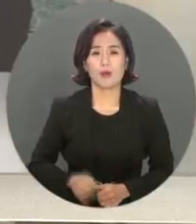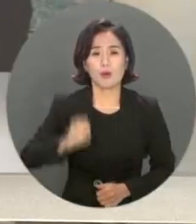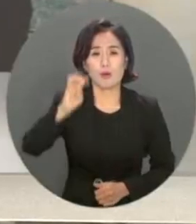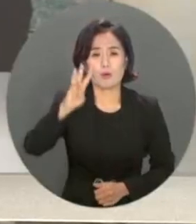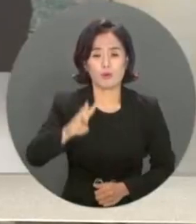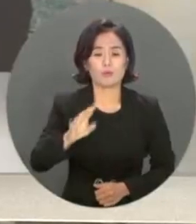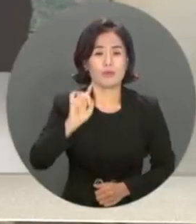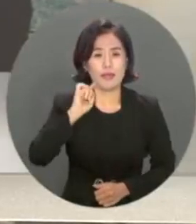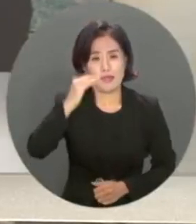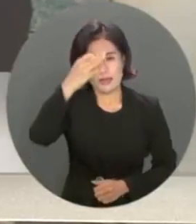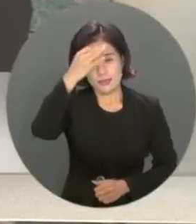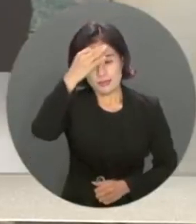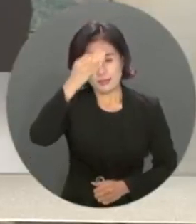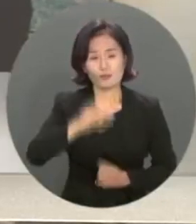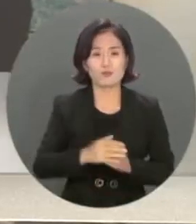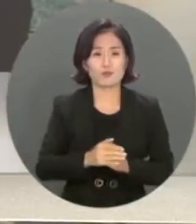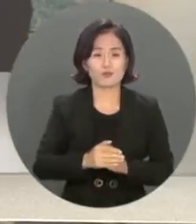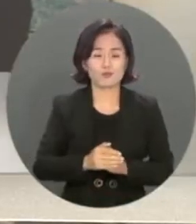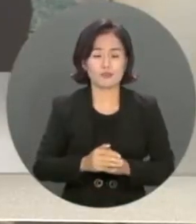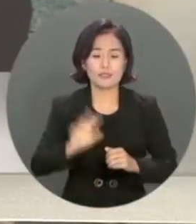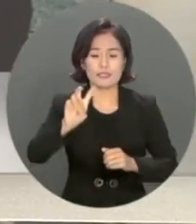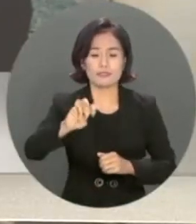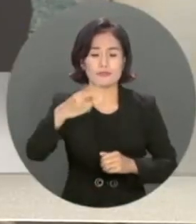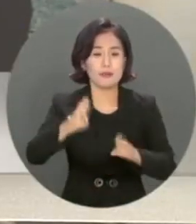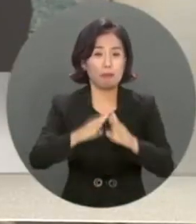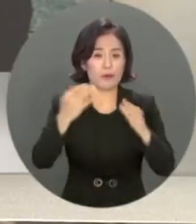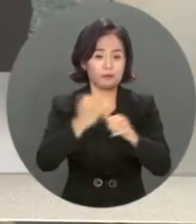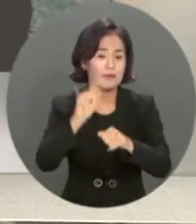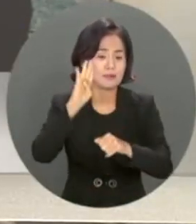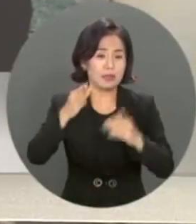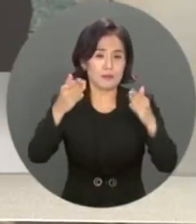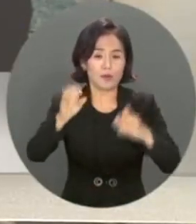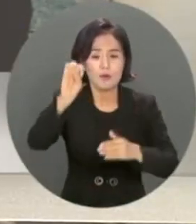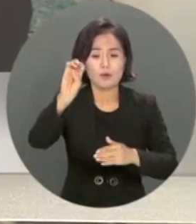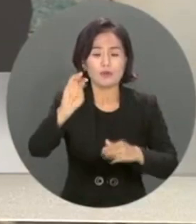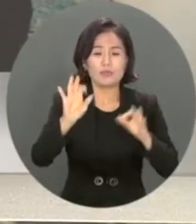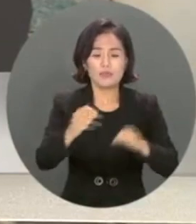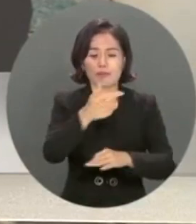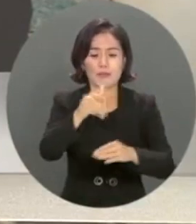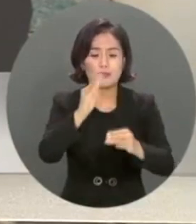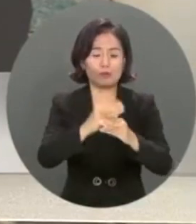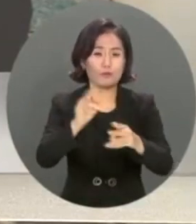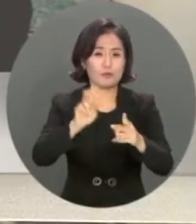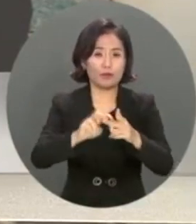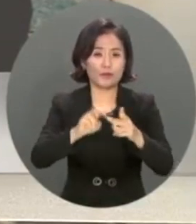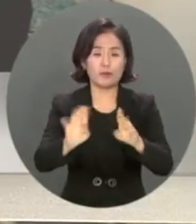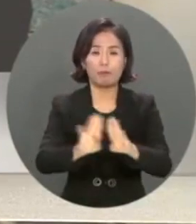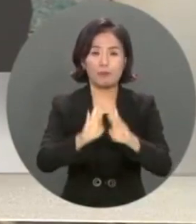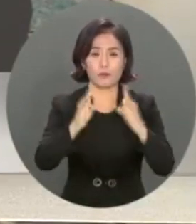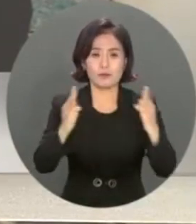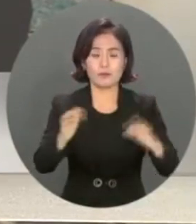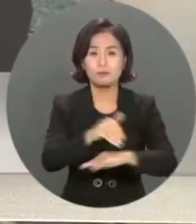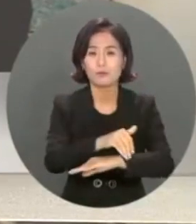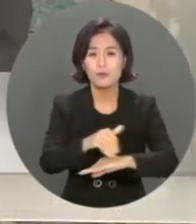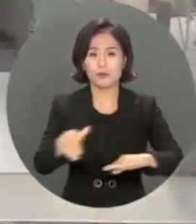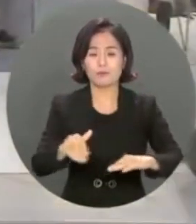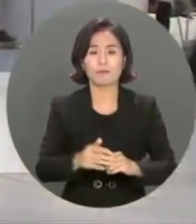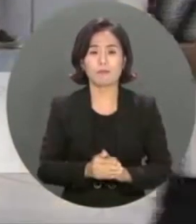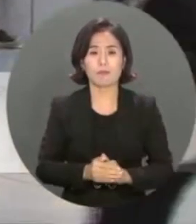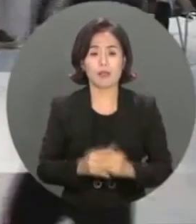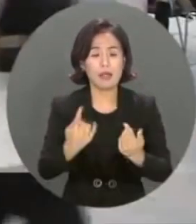광주 아트페어 아트광주 23이 개막해 나흘 동안 광주 김대중 컨벤션 센터에서 펼쳐집니다